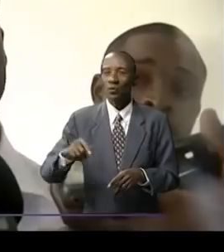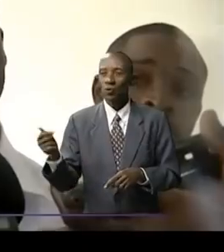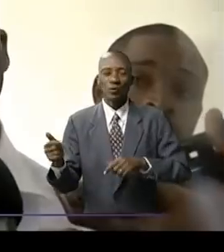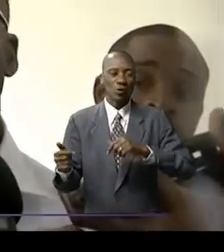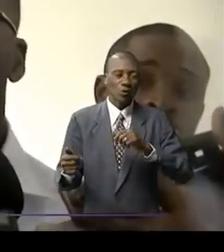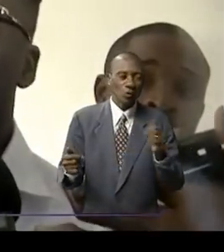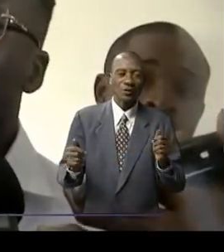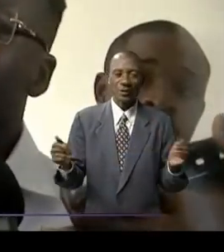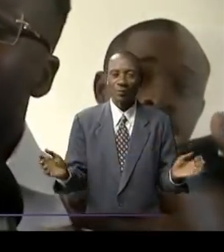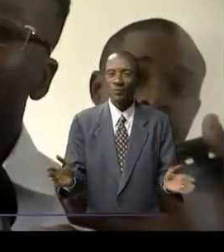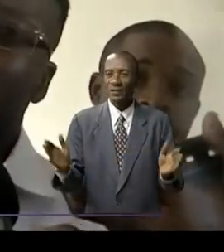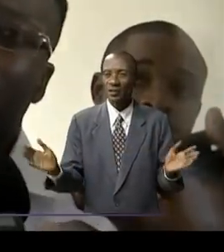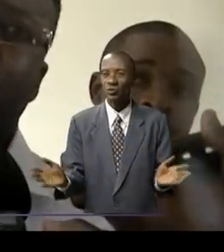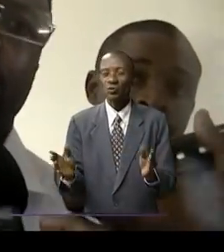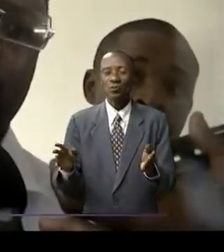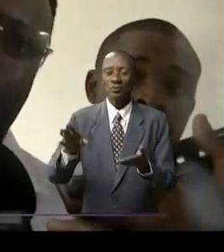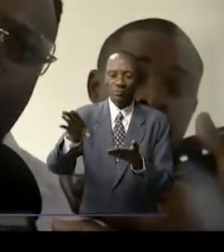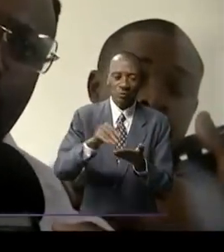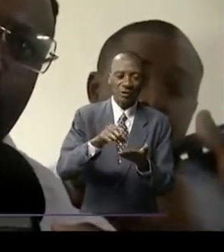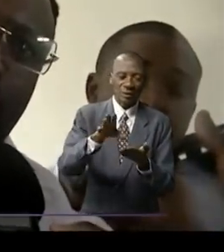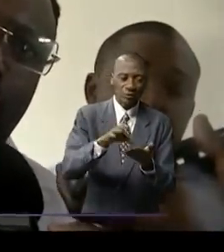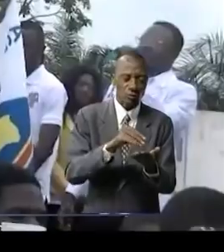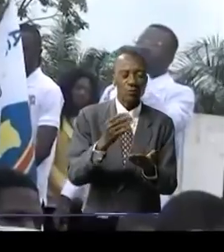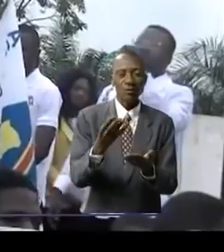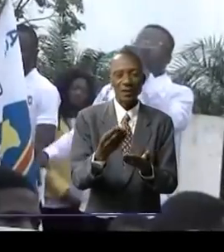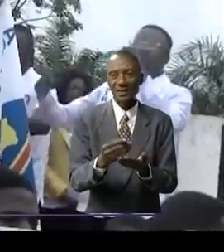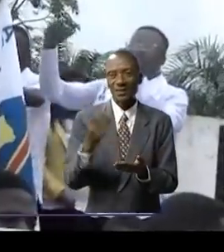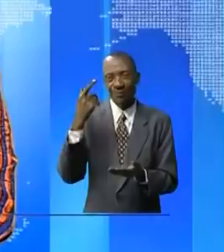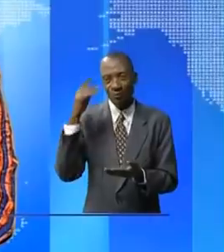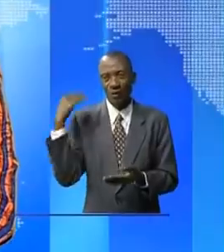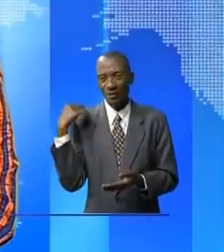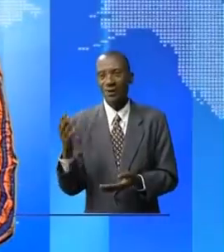mobilisation dans le respect strict de la Constitution.